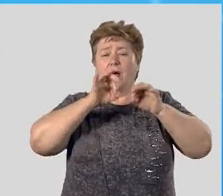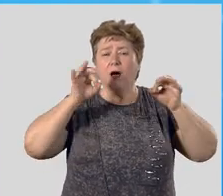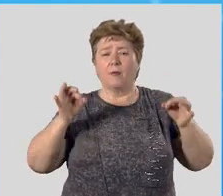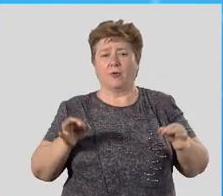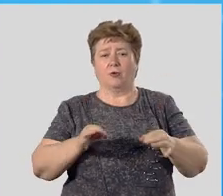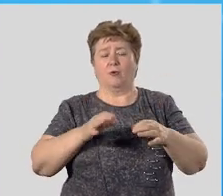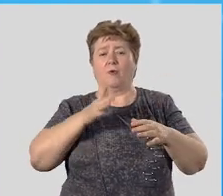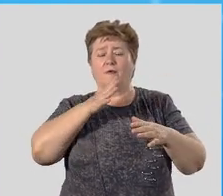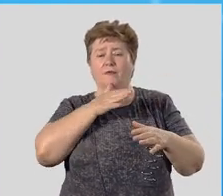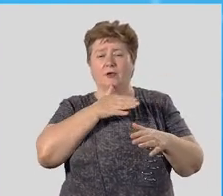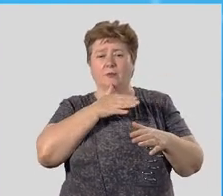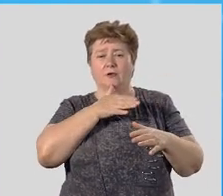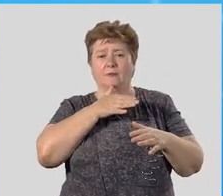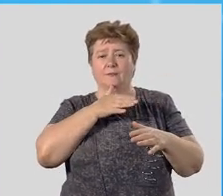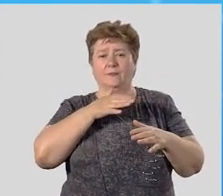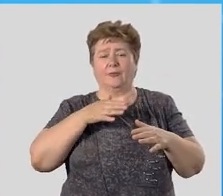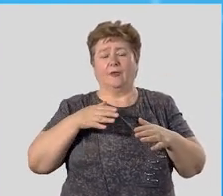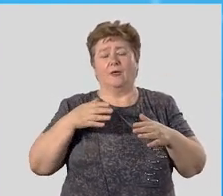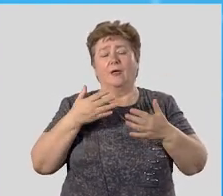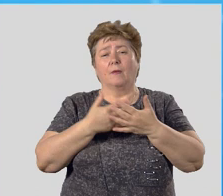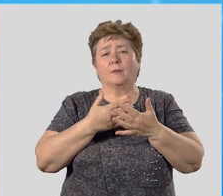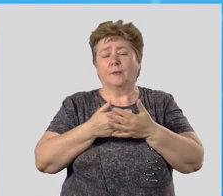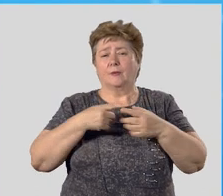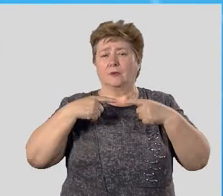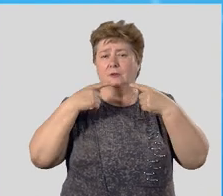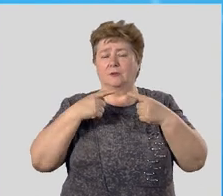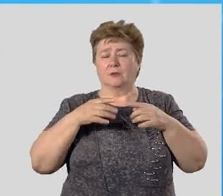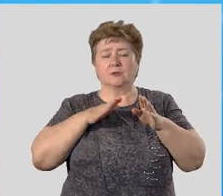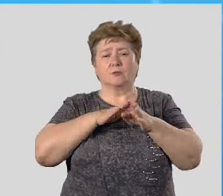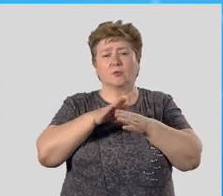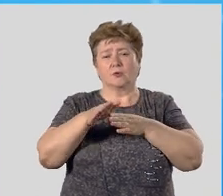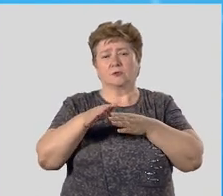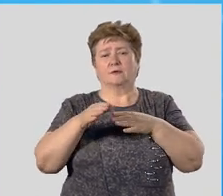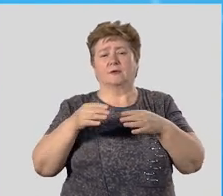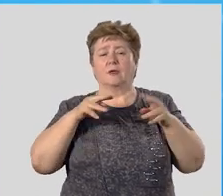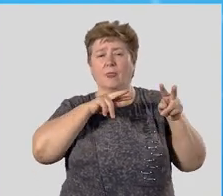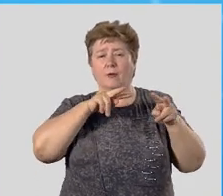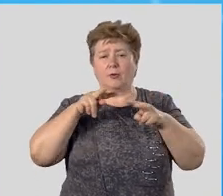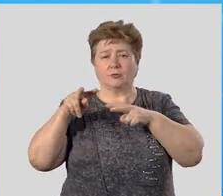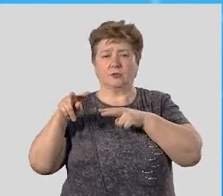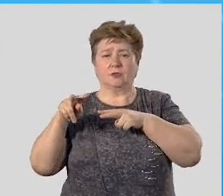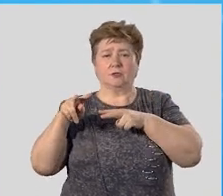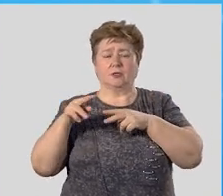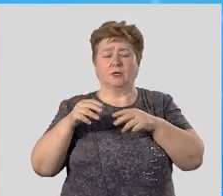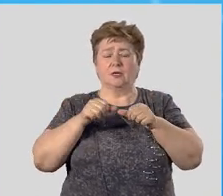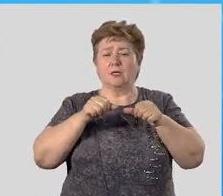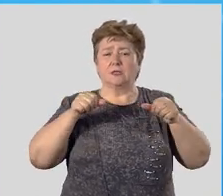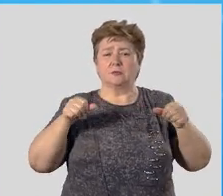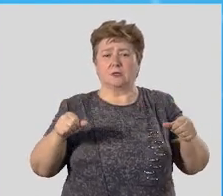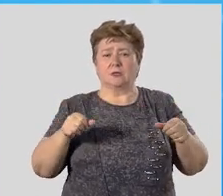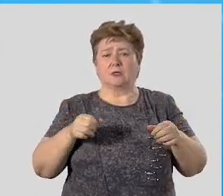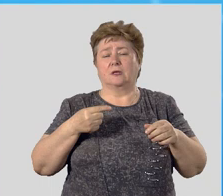объема, времени. Приведем примеры использования наблюдений,